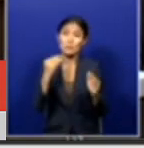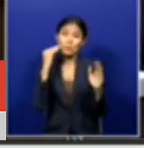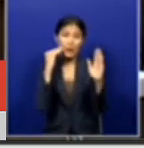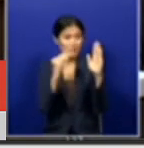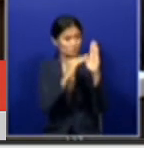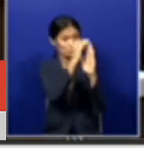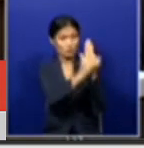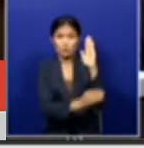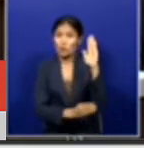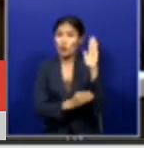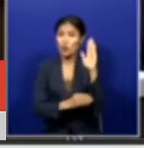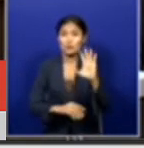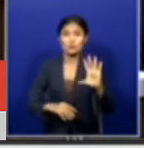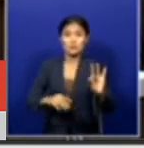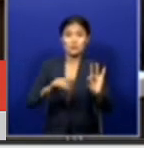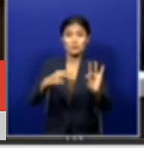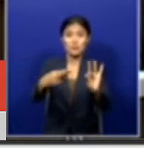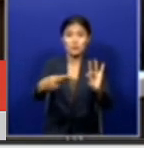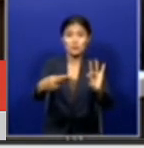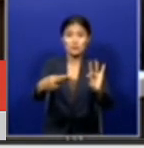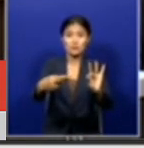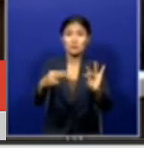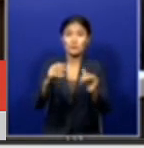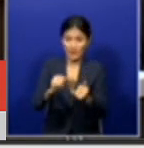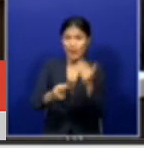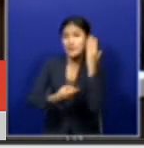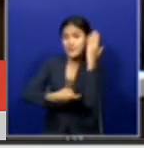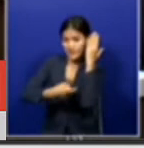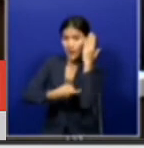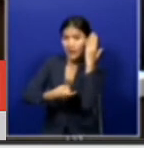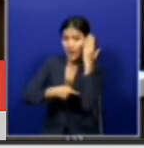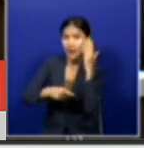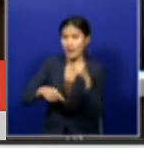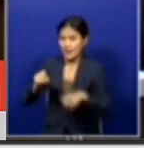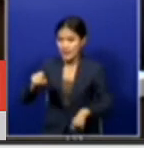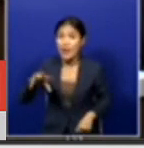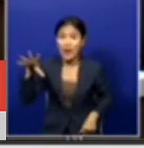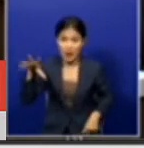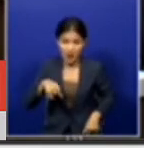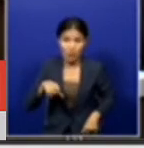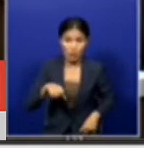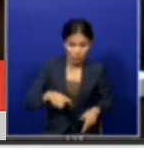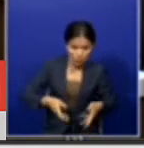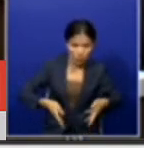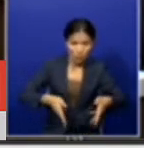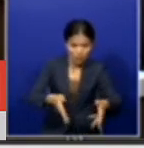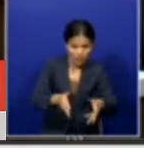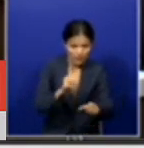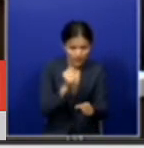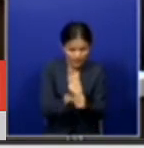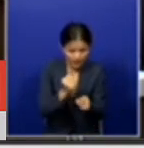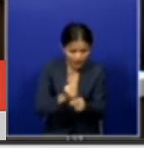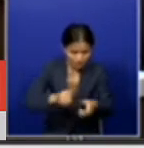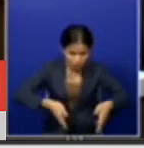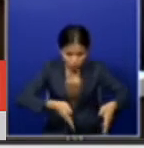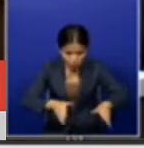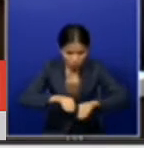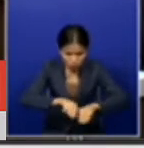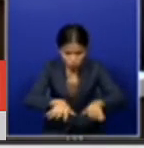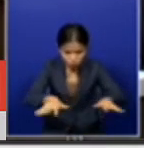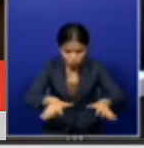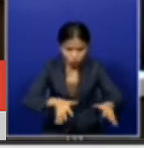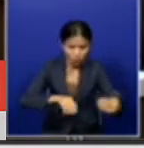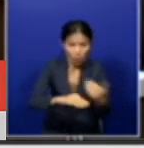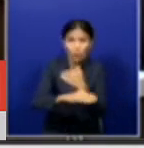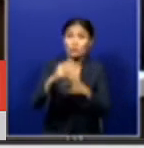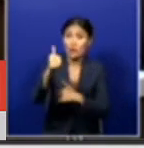งใช้ยางพารามหาศาลทำอะไรอีกรัฐบาลต้องสนับสนุนการทำฝายยาง